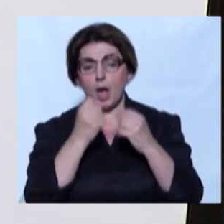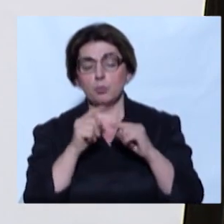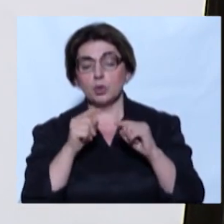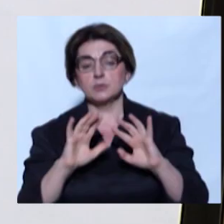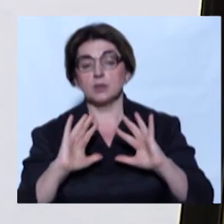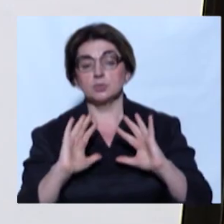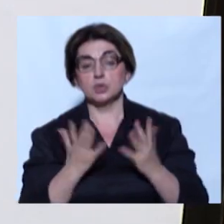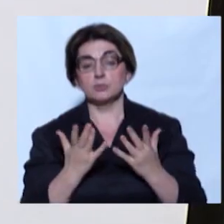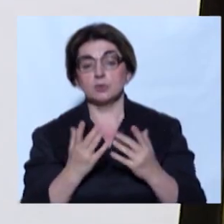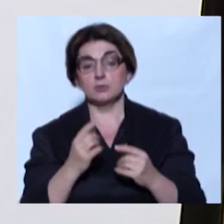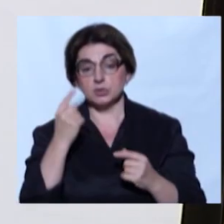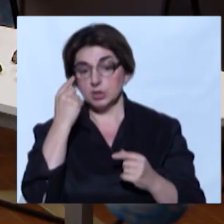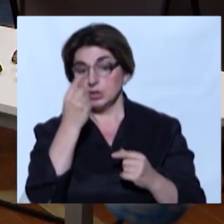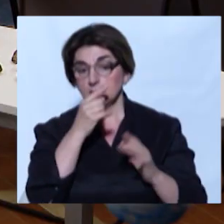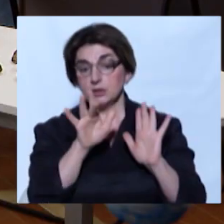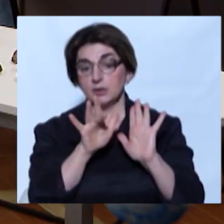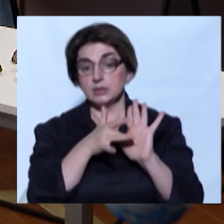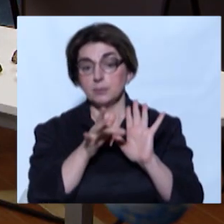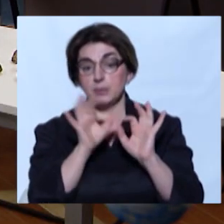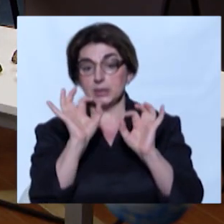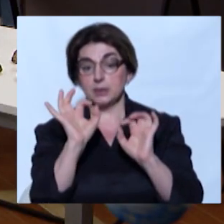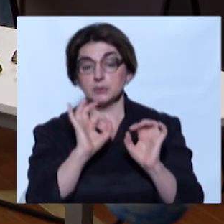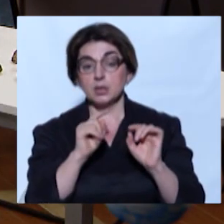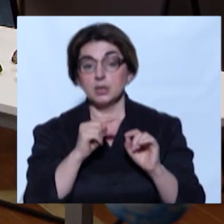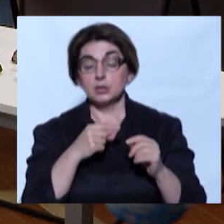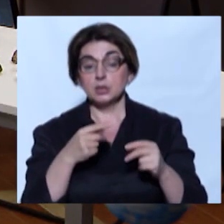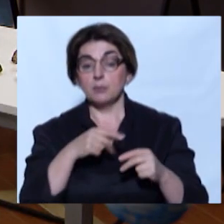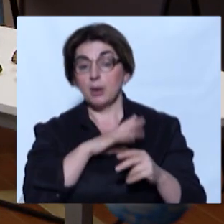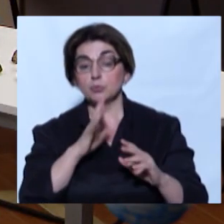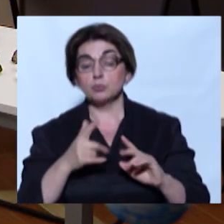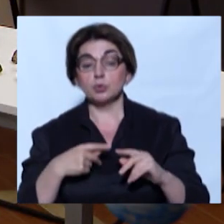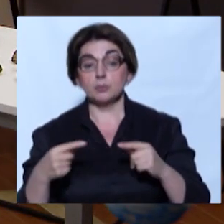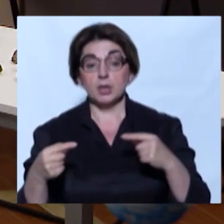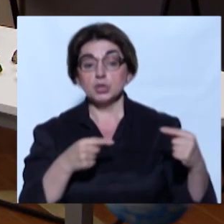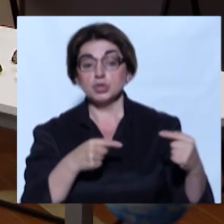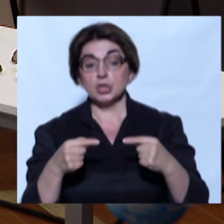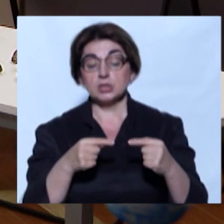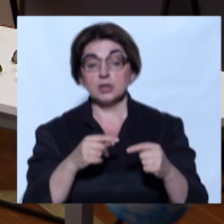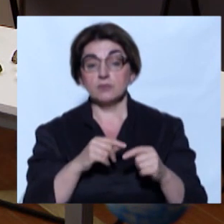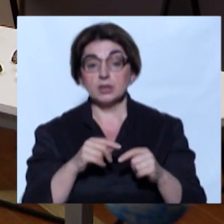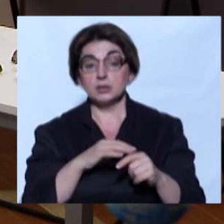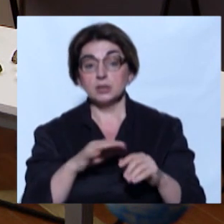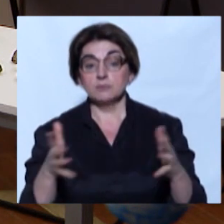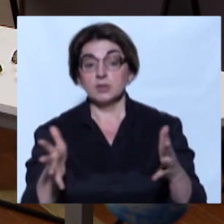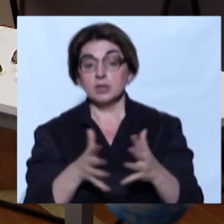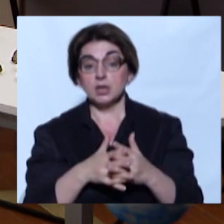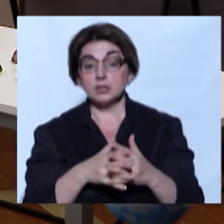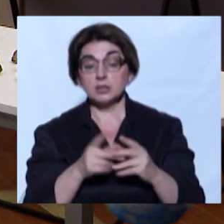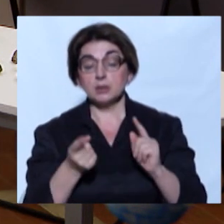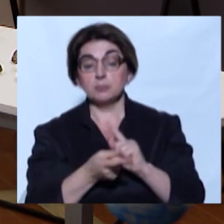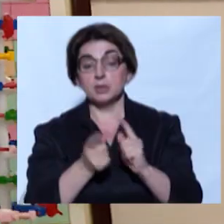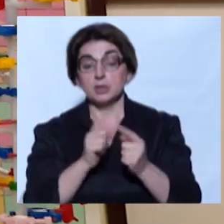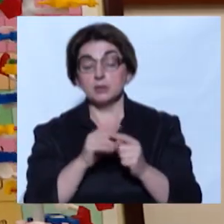შემთხვევაში სათვალის მინას. და მიმდინარეობს შექცევადი რეაქცია და ისევ სათვალე ჩრდილში ხდება გამჭვირვალე.